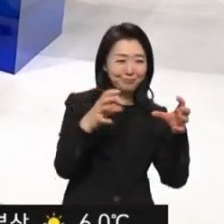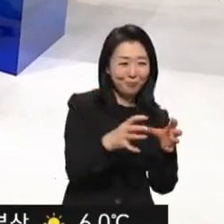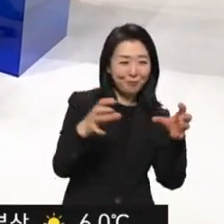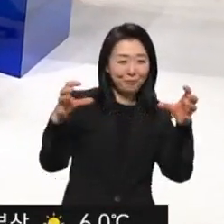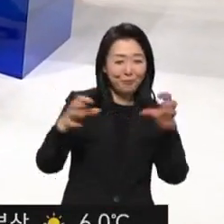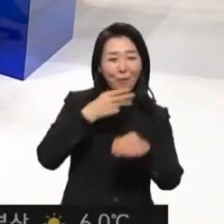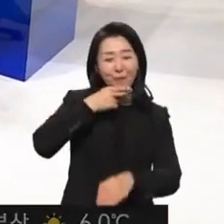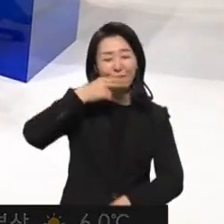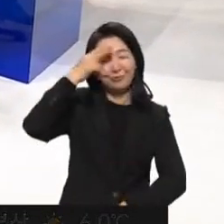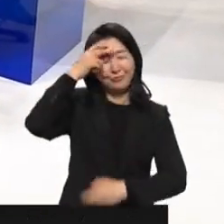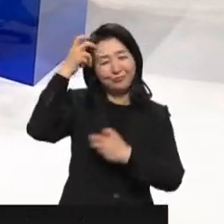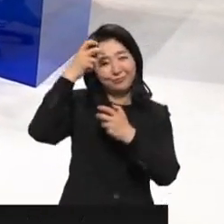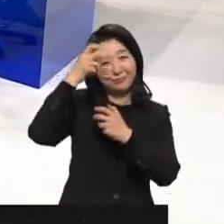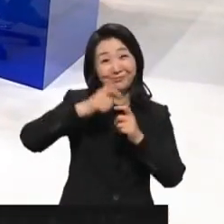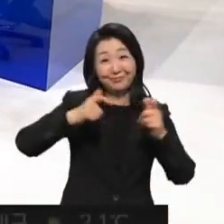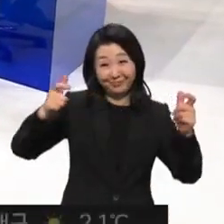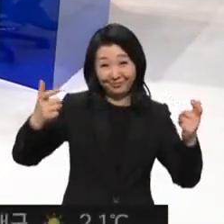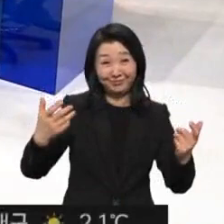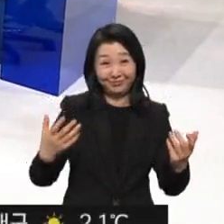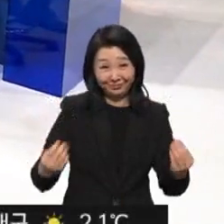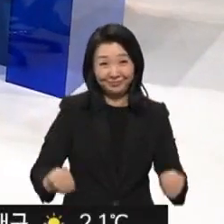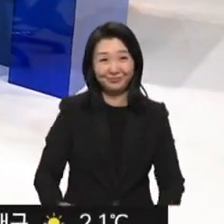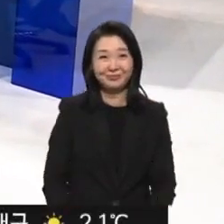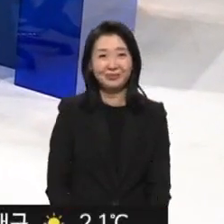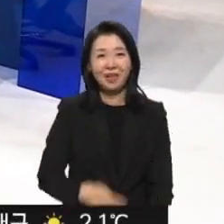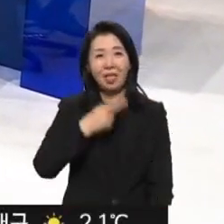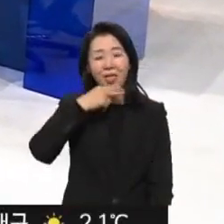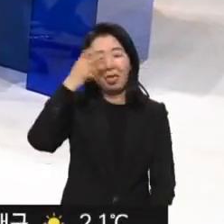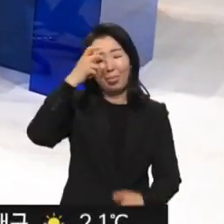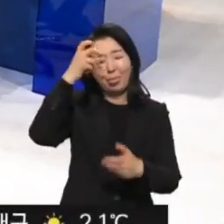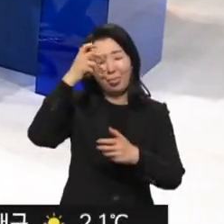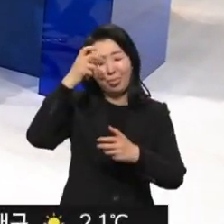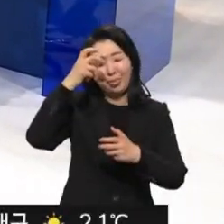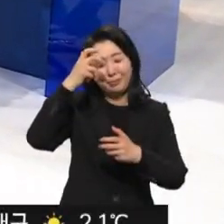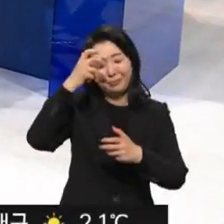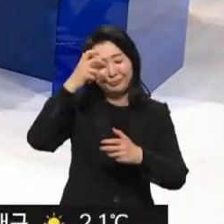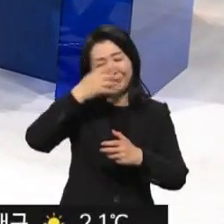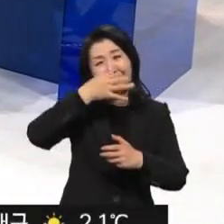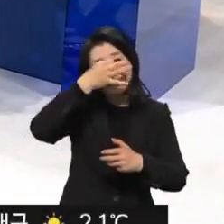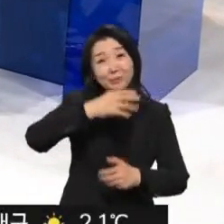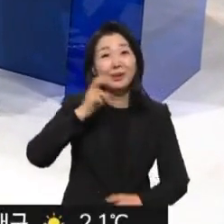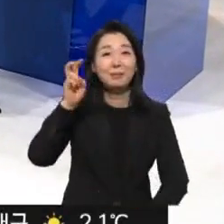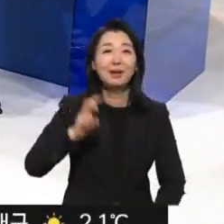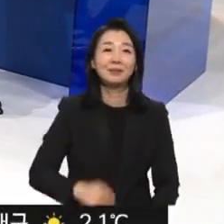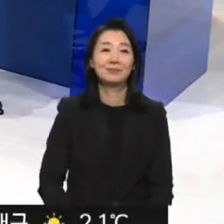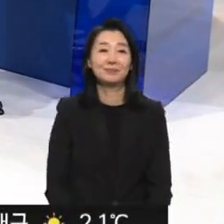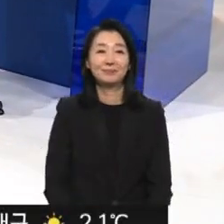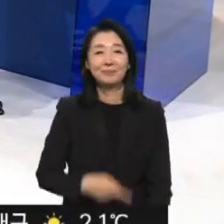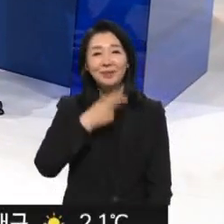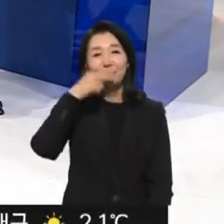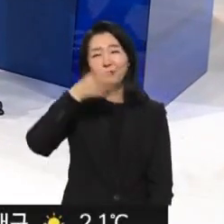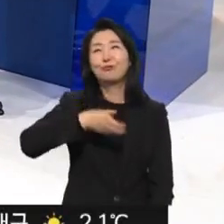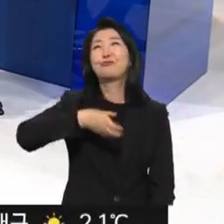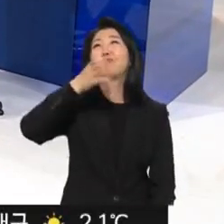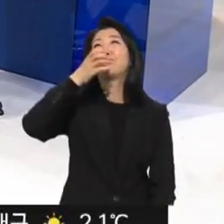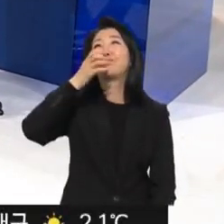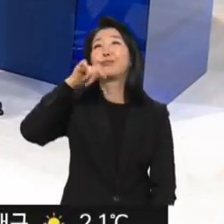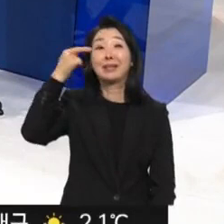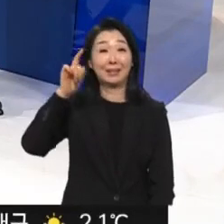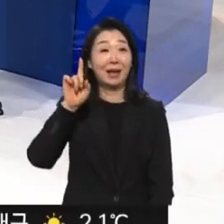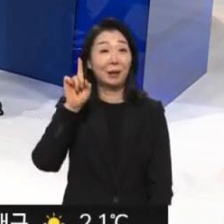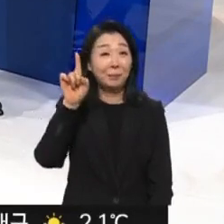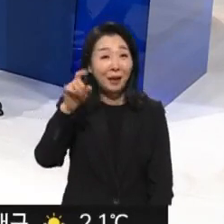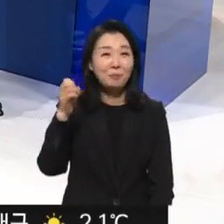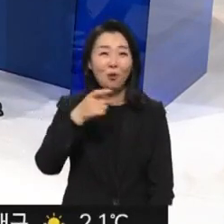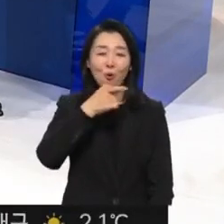등 술자리 늘어나신 분들 많으시죠? 과음 때문에 숙취로 고생하시는 분들도 계실 텐데요. 술을 마신 다음 날에는